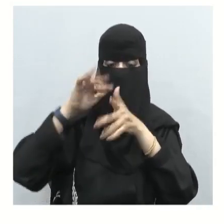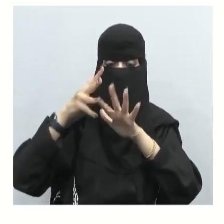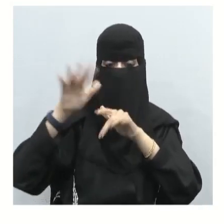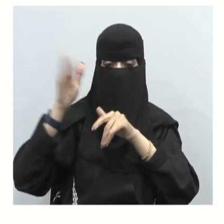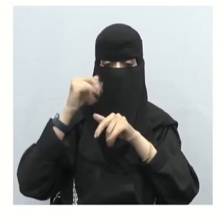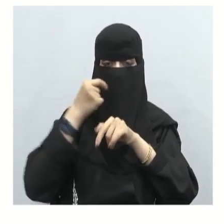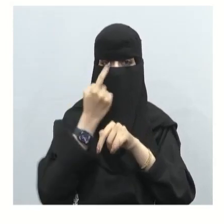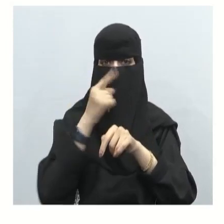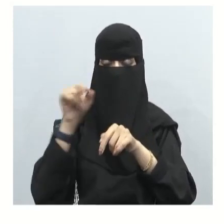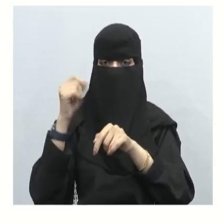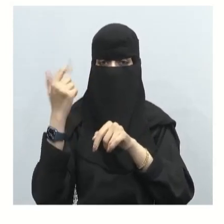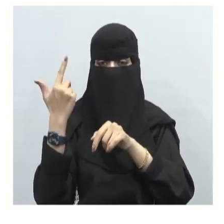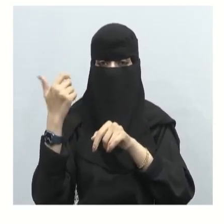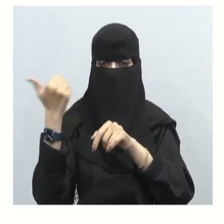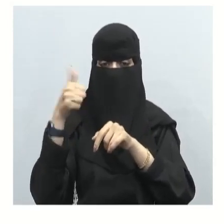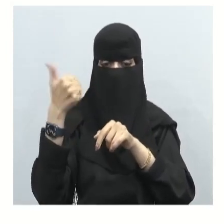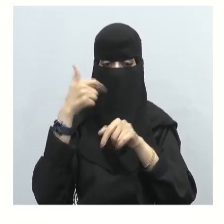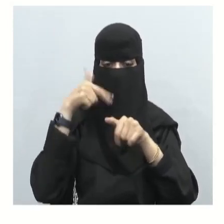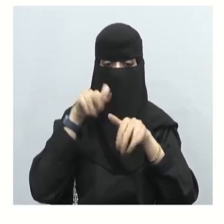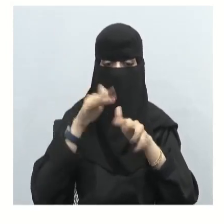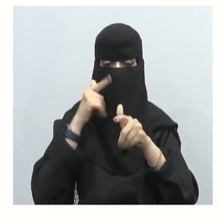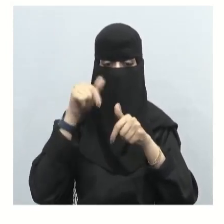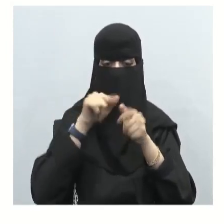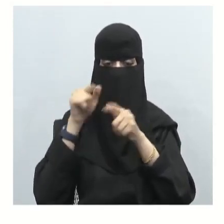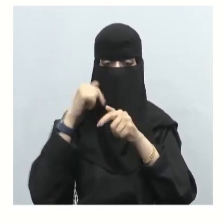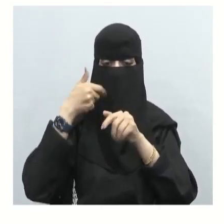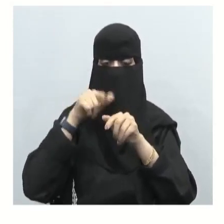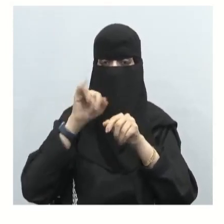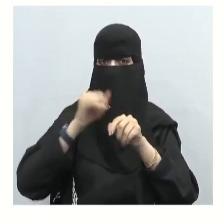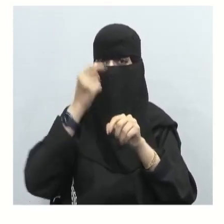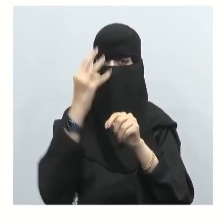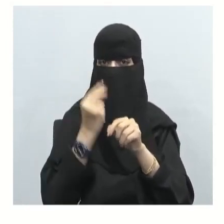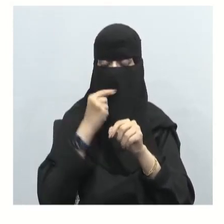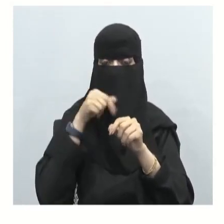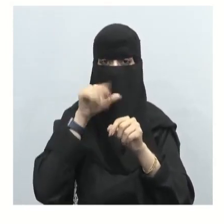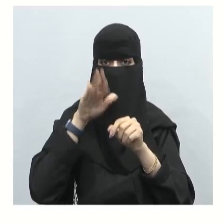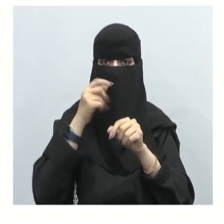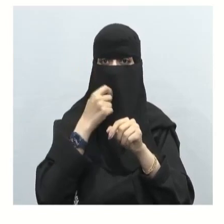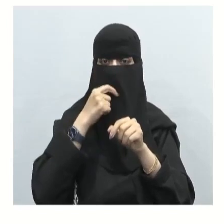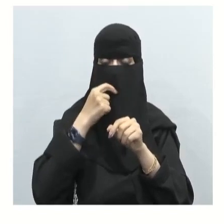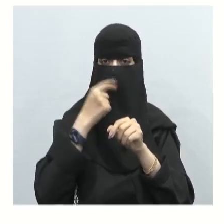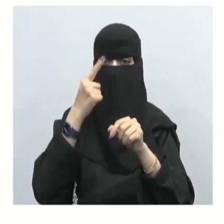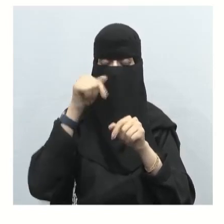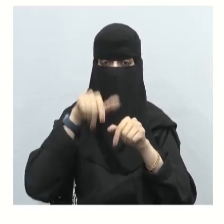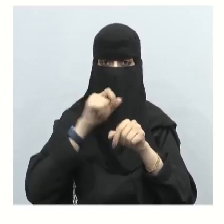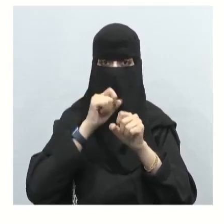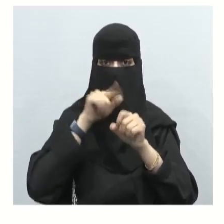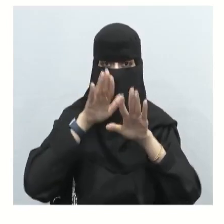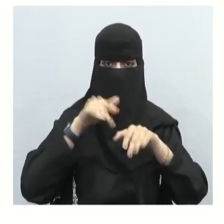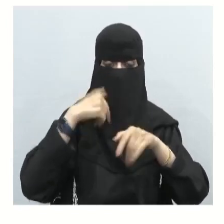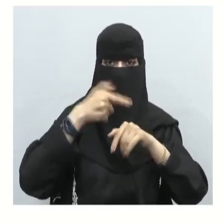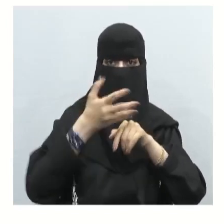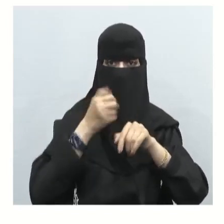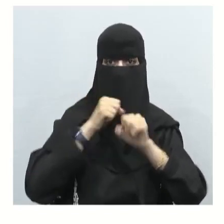ما عدد السنوات التي مضت على حدوث انفجار النجم فعليا قبل رؤيته اذا اهم المعطيات